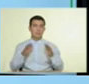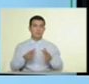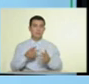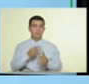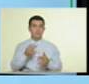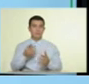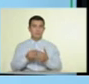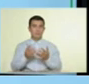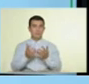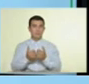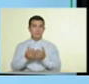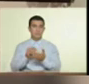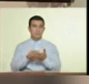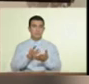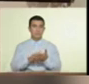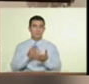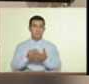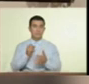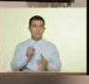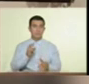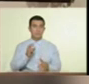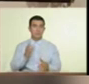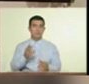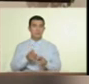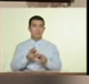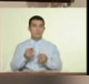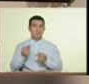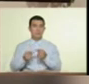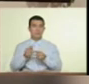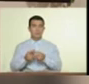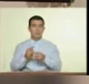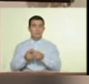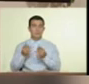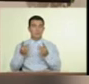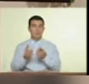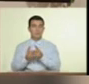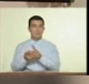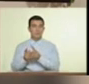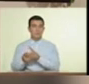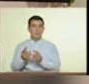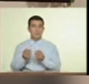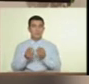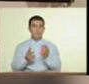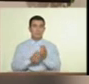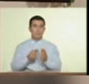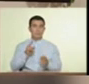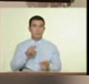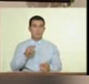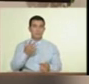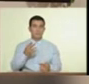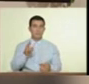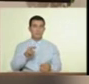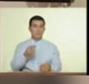soddalashtirib oling, ya'ni harflar ishtirok etgan qo'shiluvchilarni soddalashtiring. 18d qo'shuv